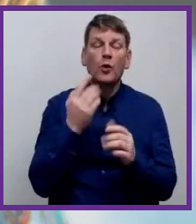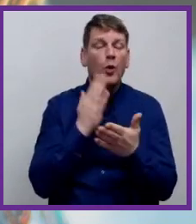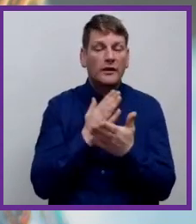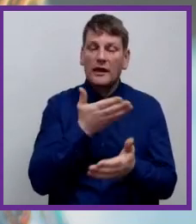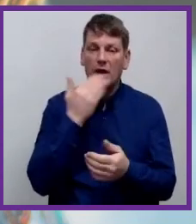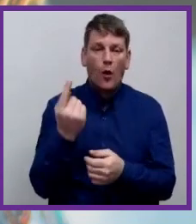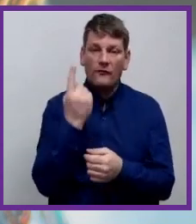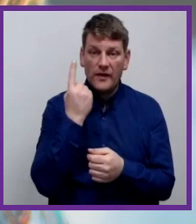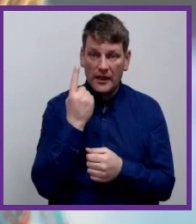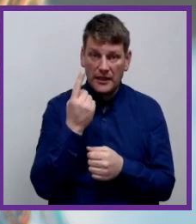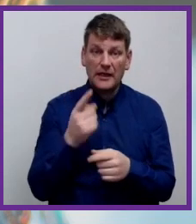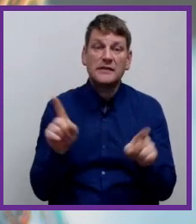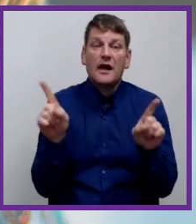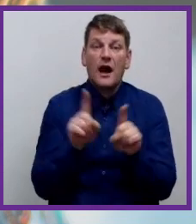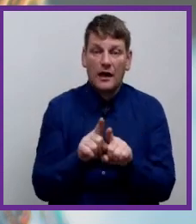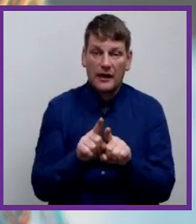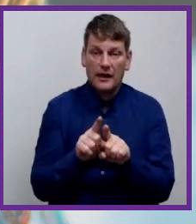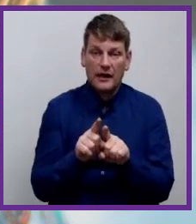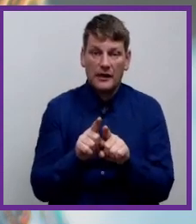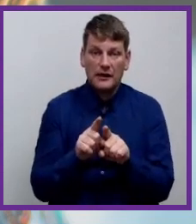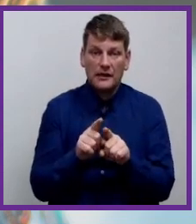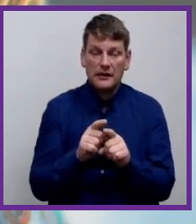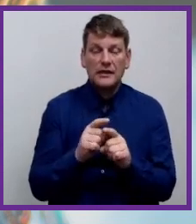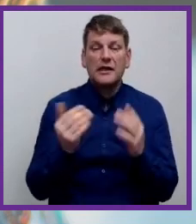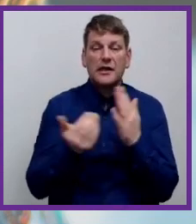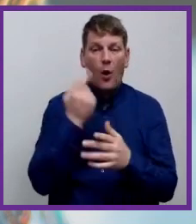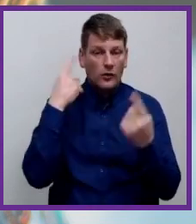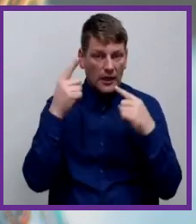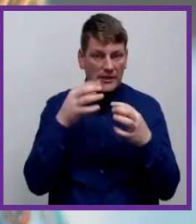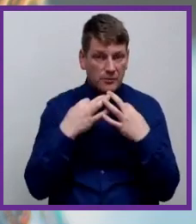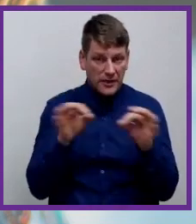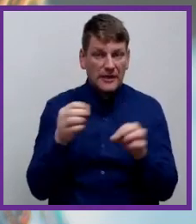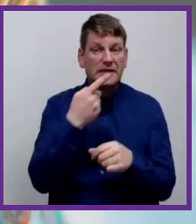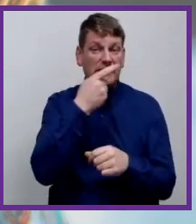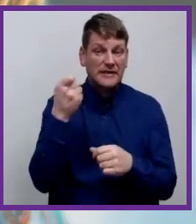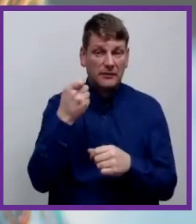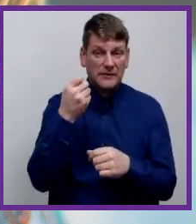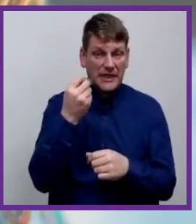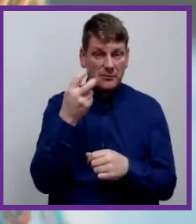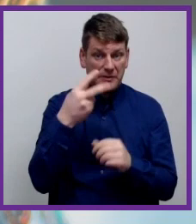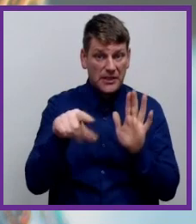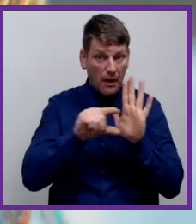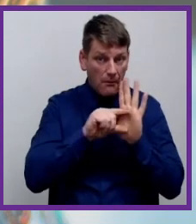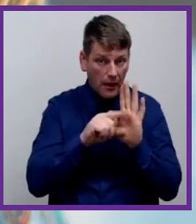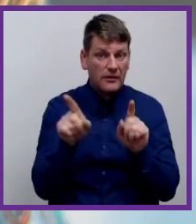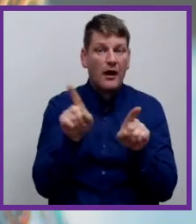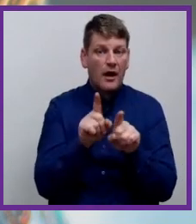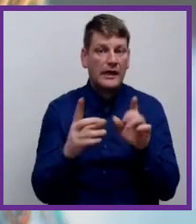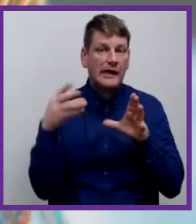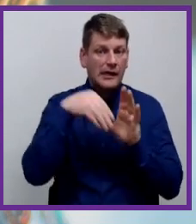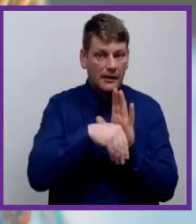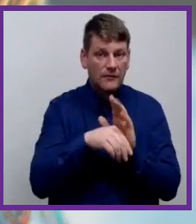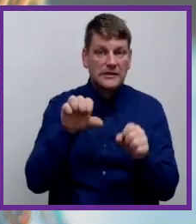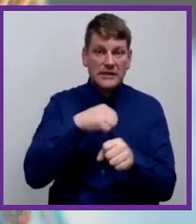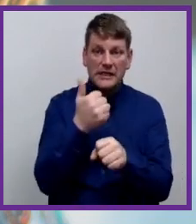vienīgais, arī jaunradas brīvība, kas ir 113. Pantā, arī ir ietverta